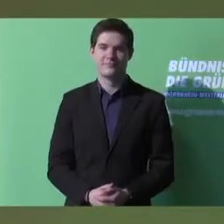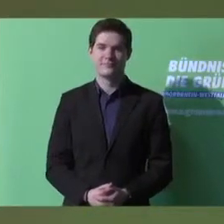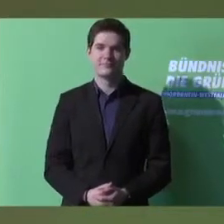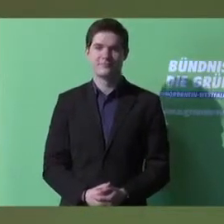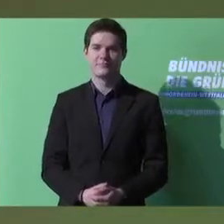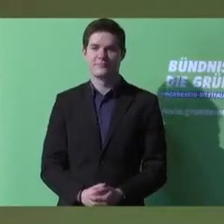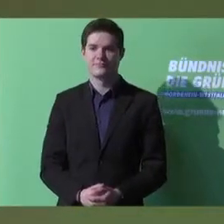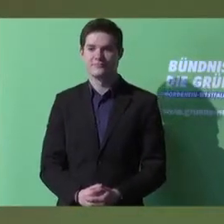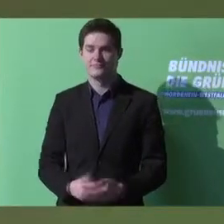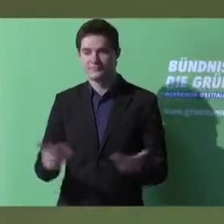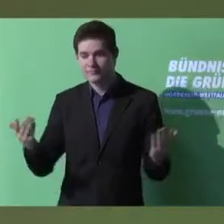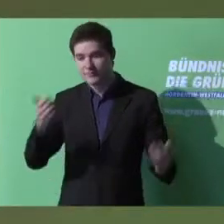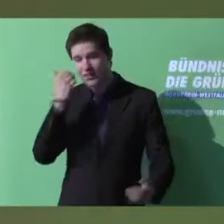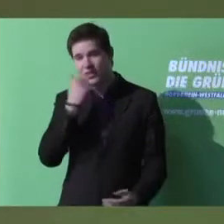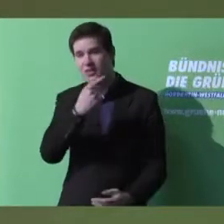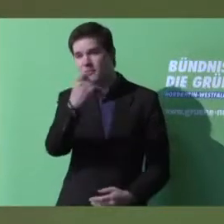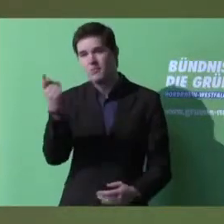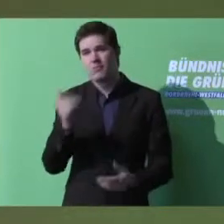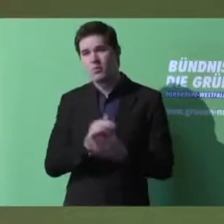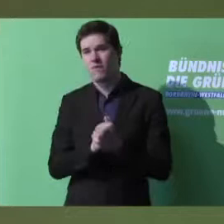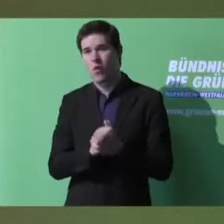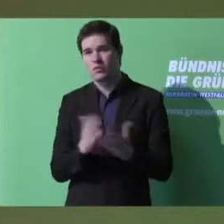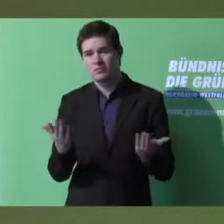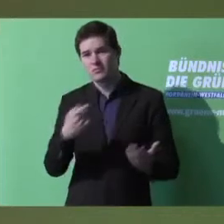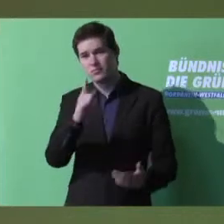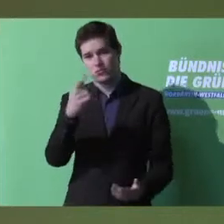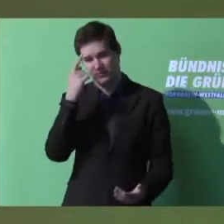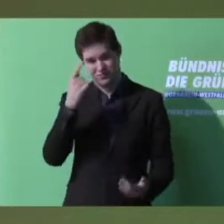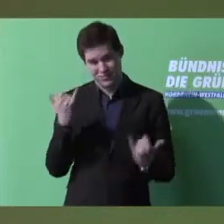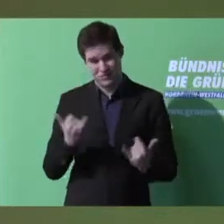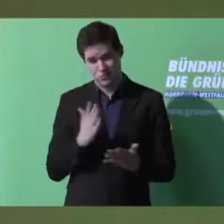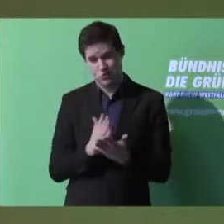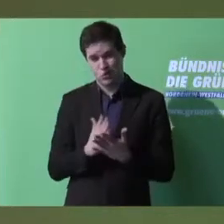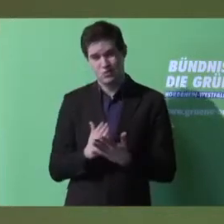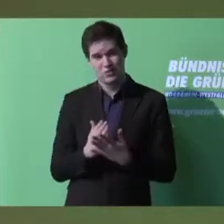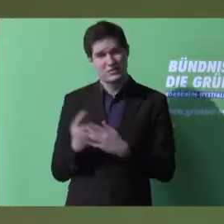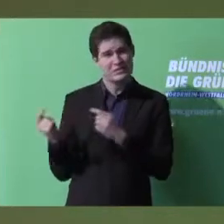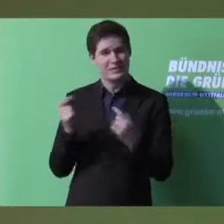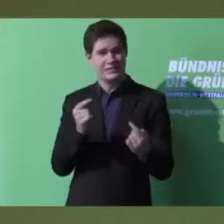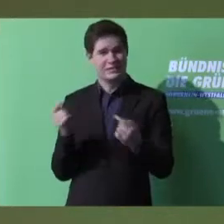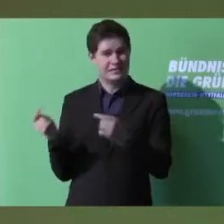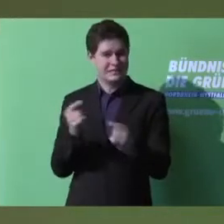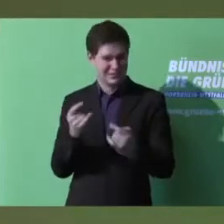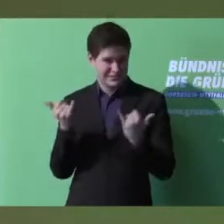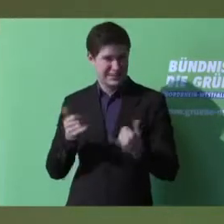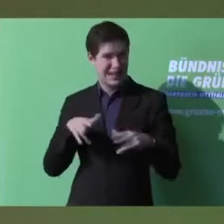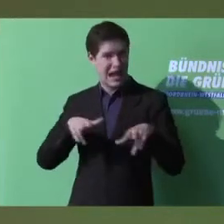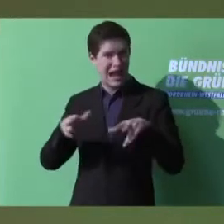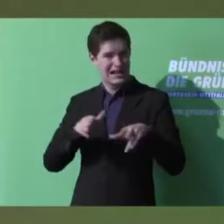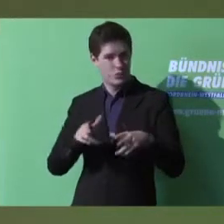Liebe Freundinnen und Freunde, und wir führen diese Auseinandersetzung mit einer Regierung,